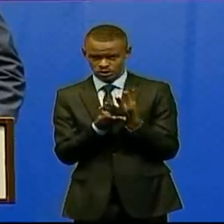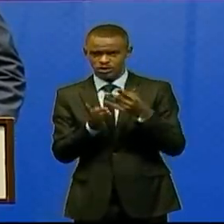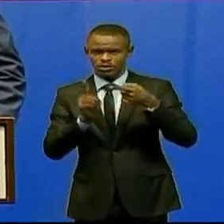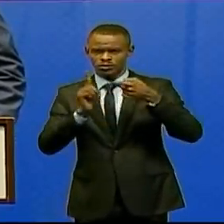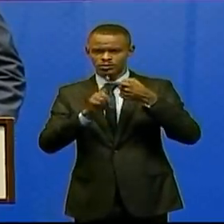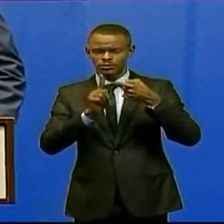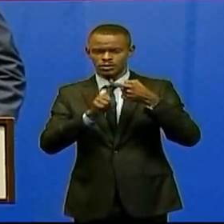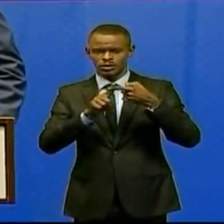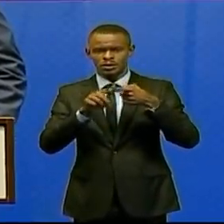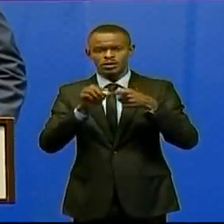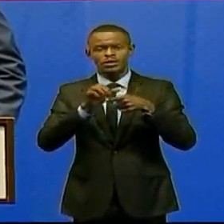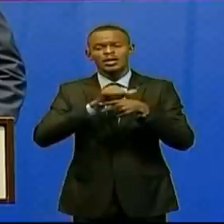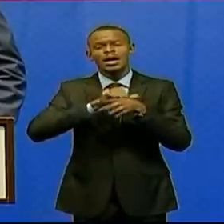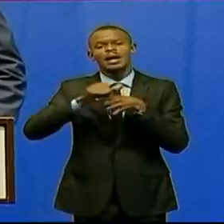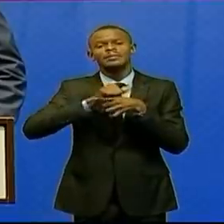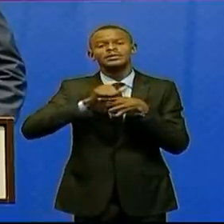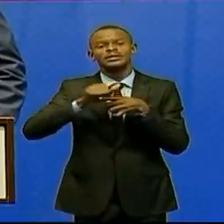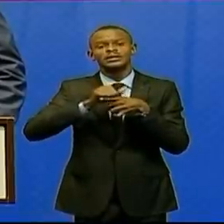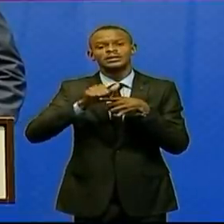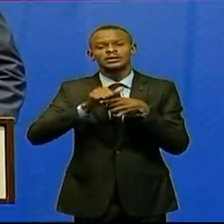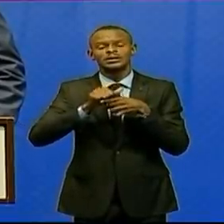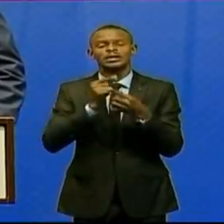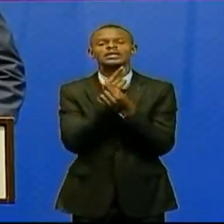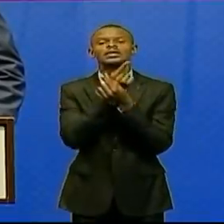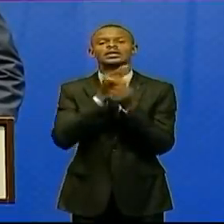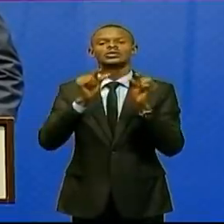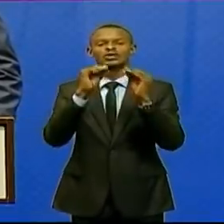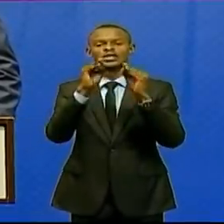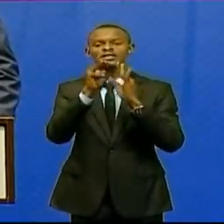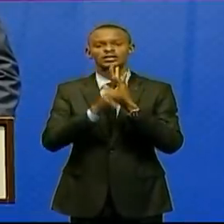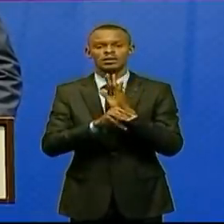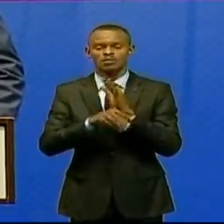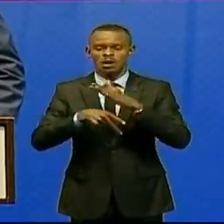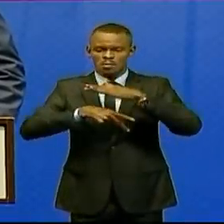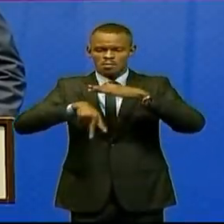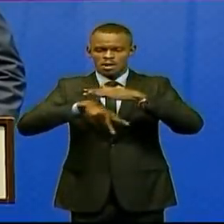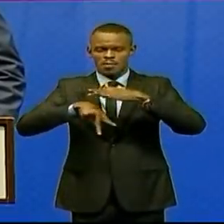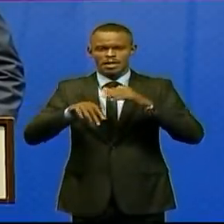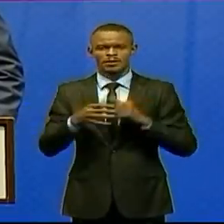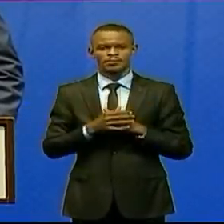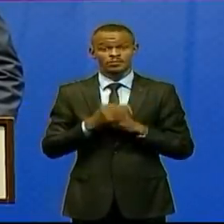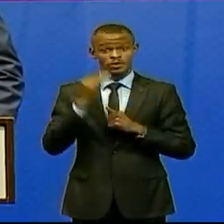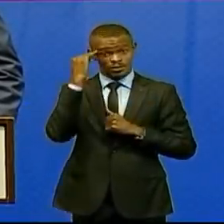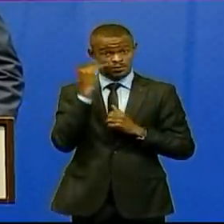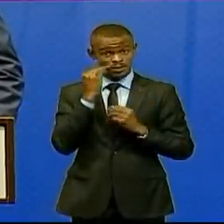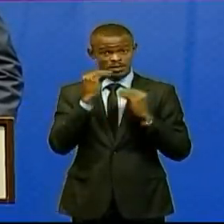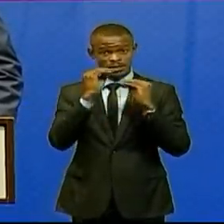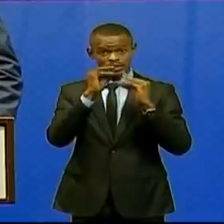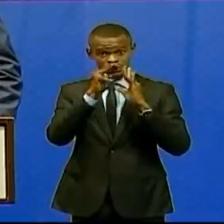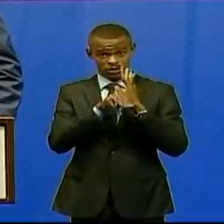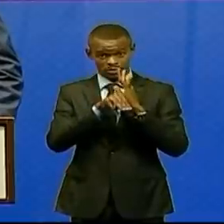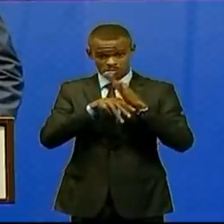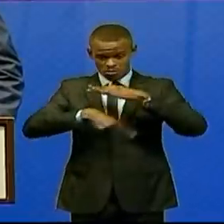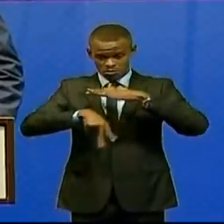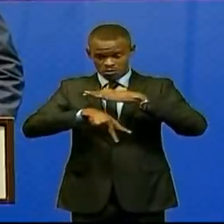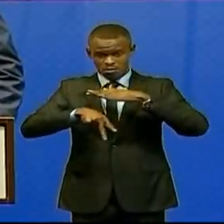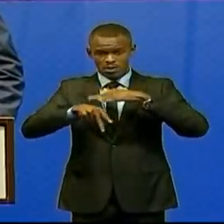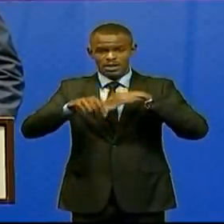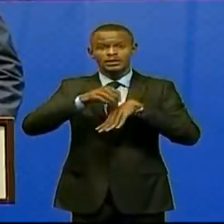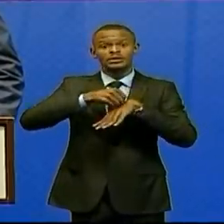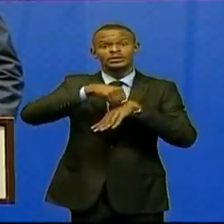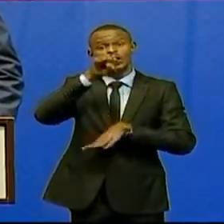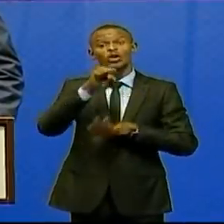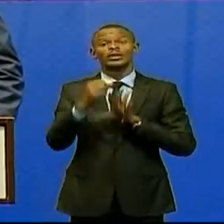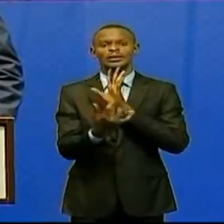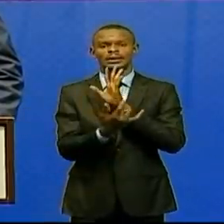primaire. Le ministre de l'enseignement primaire, secondaire et technique a présenté au Conseil les